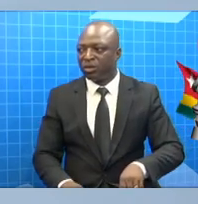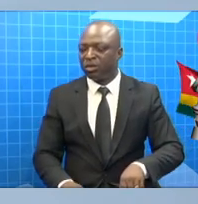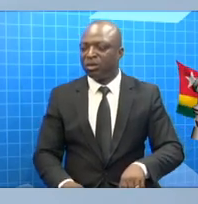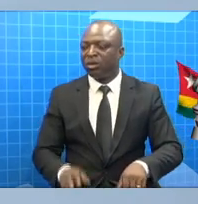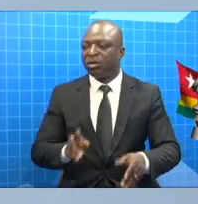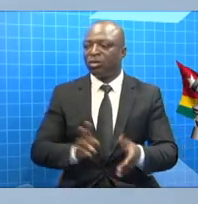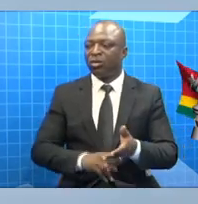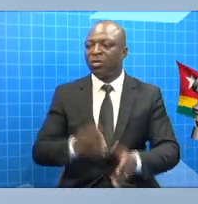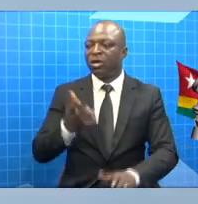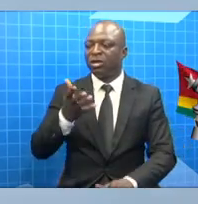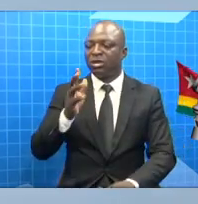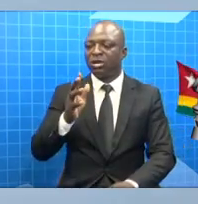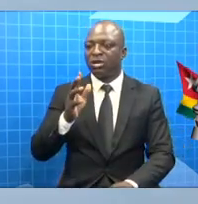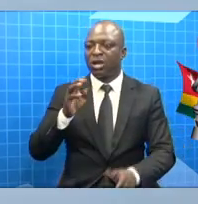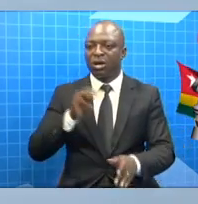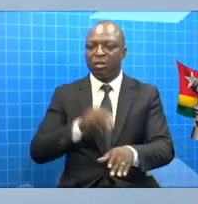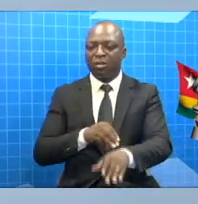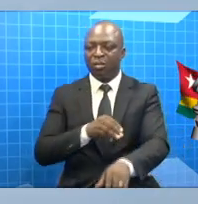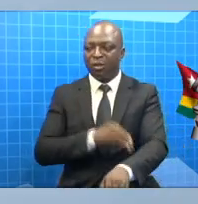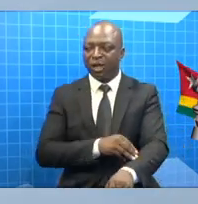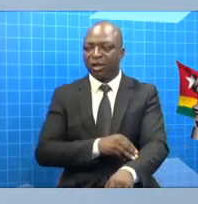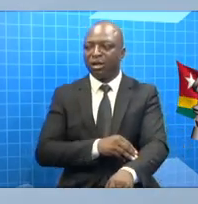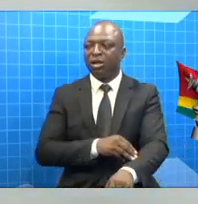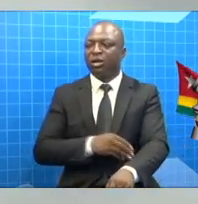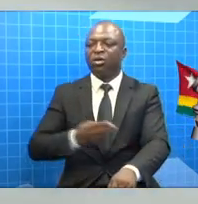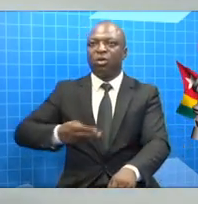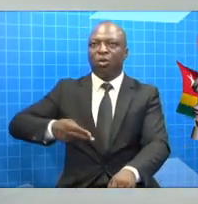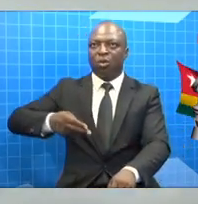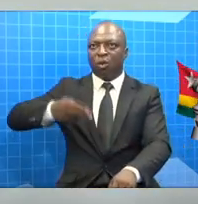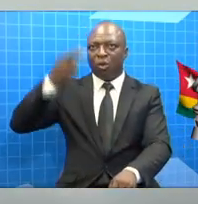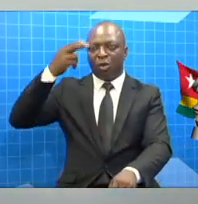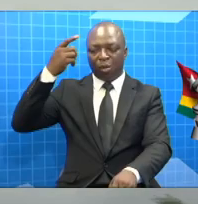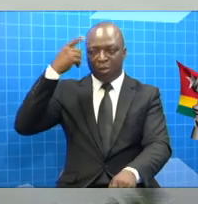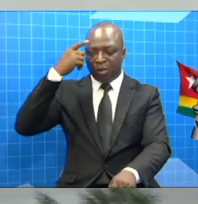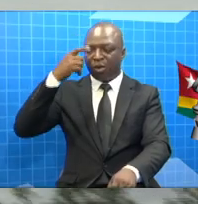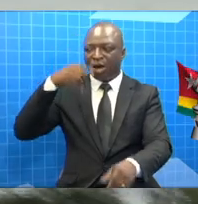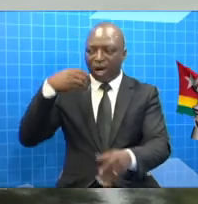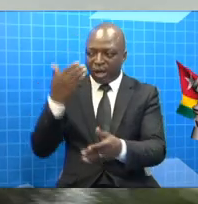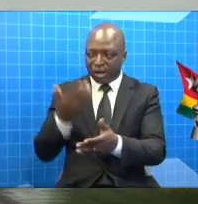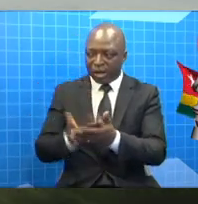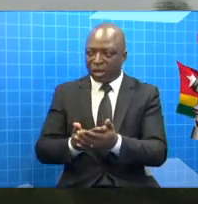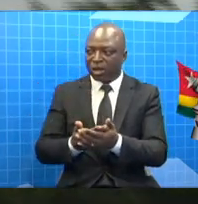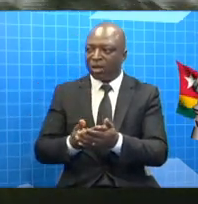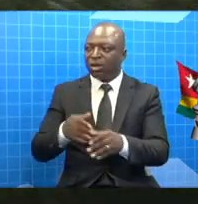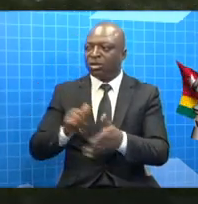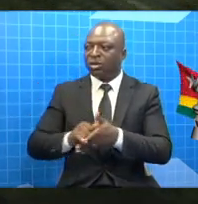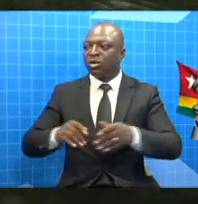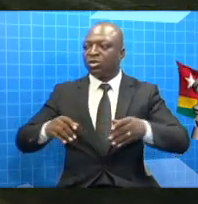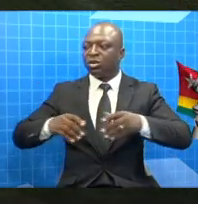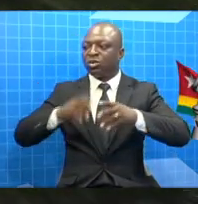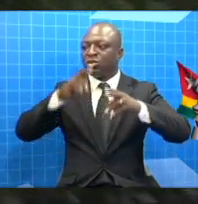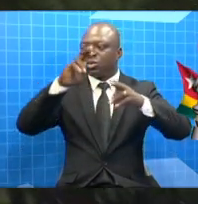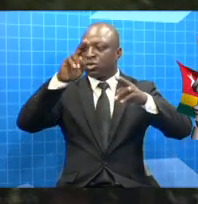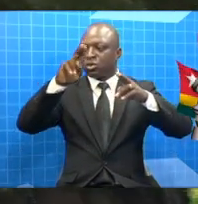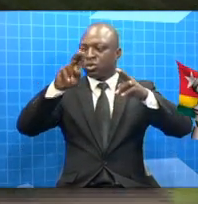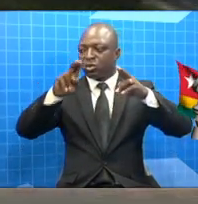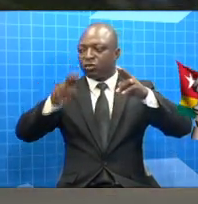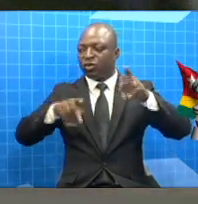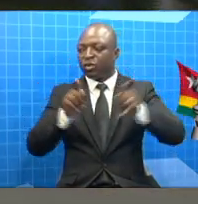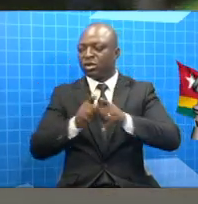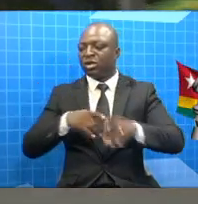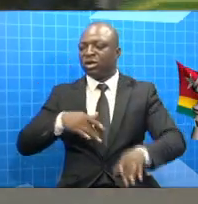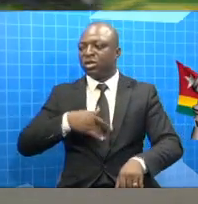2500 mètres d'altitude pour atterrir à la place du défilé. Le saut en parachute fait sensation.